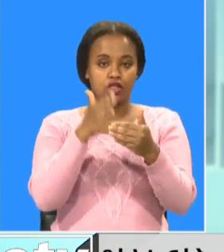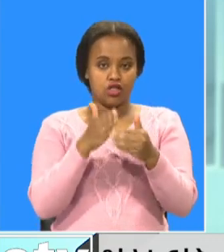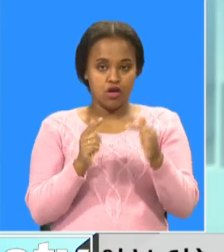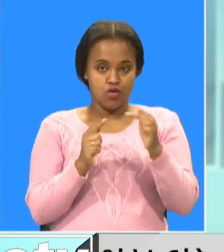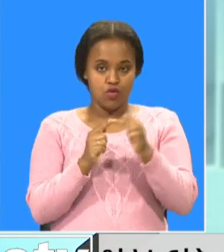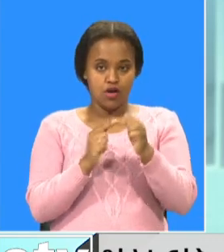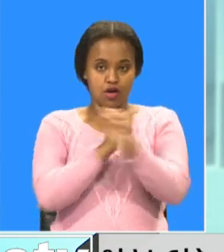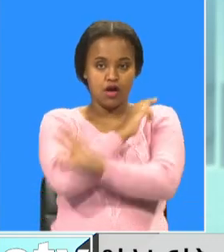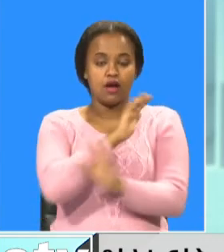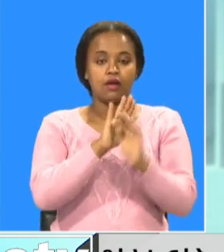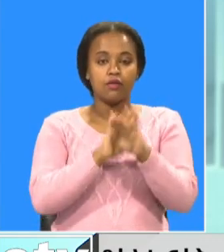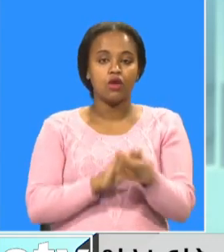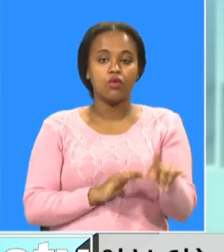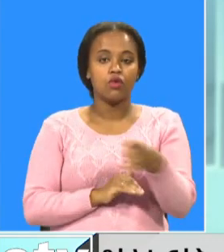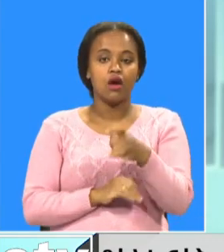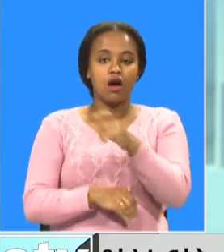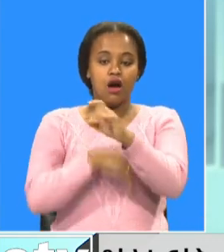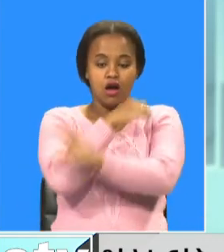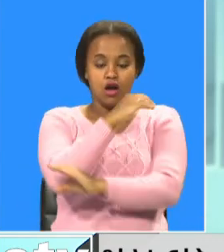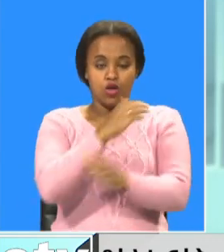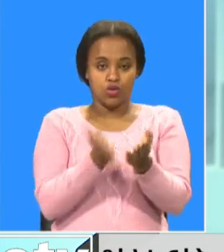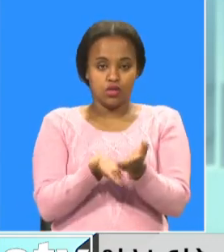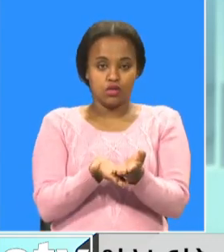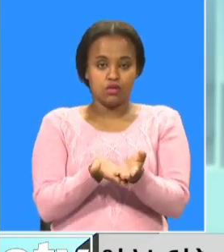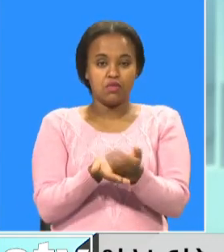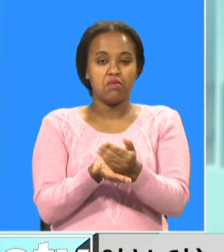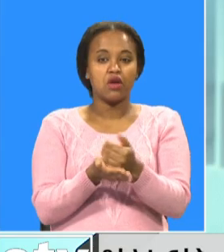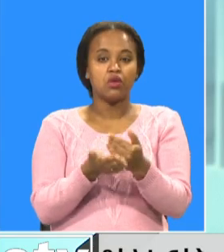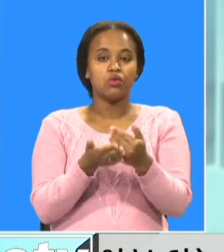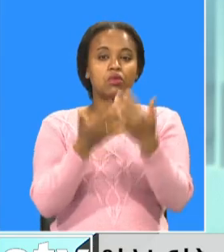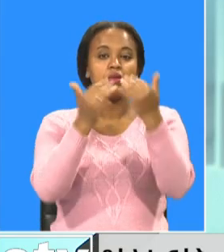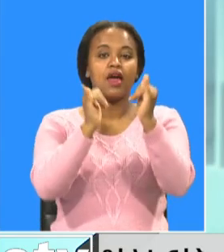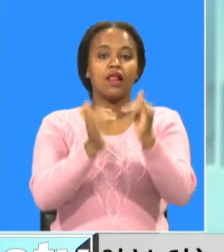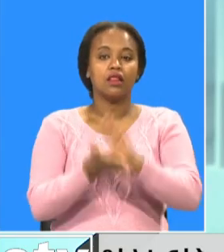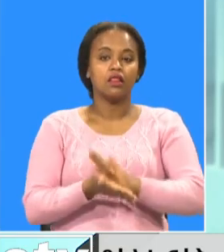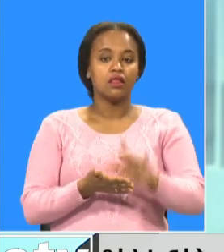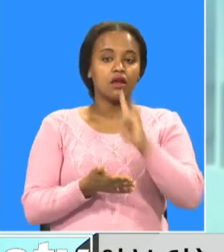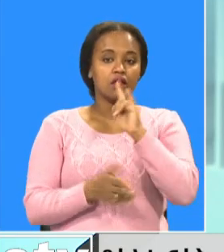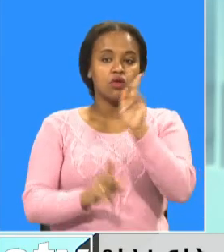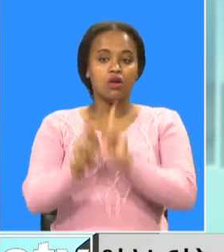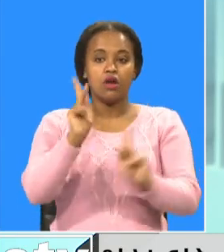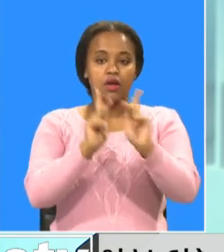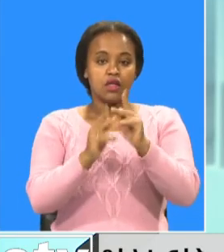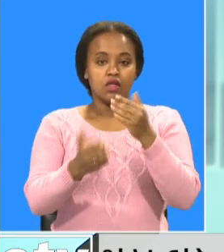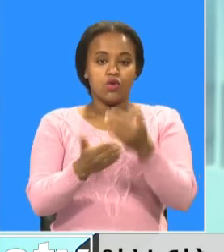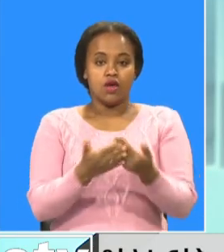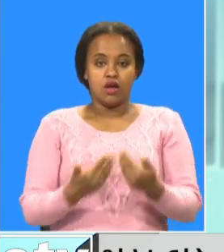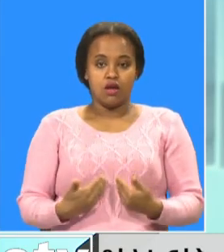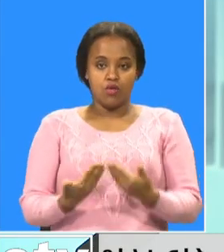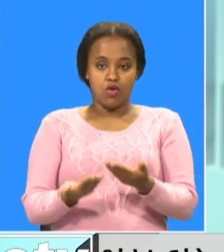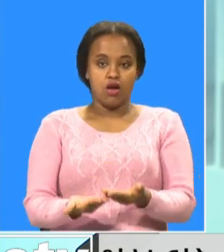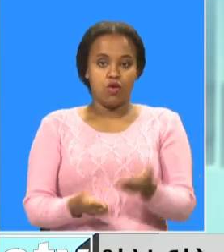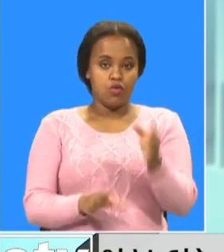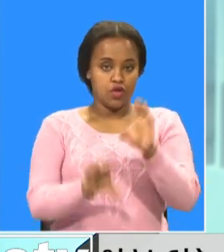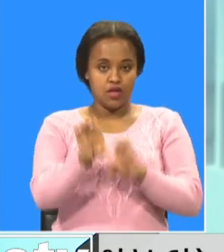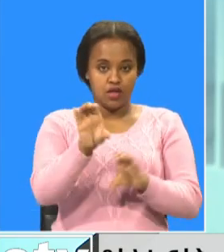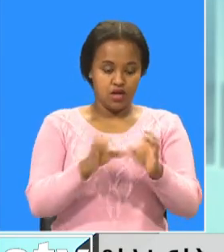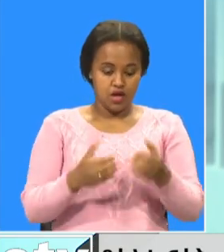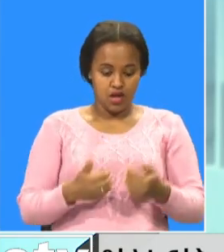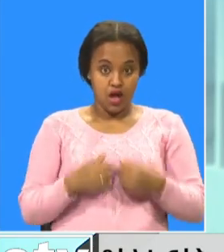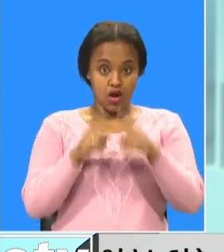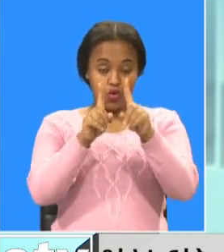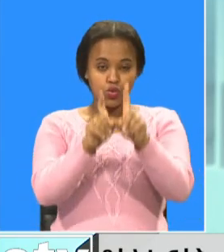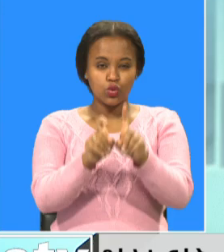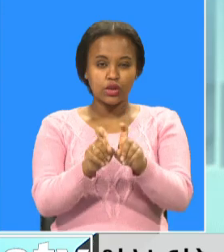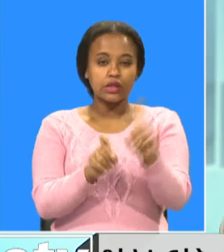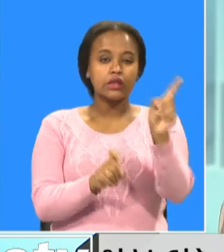ሀገር ውስጥ የሚገቡ የሚሆን እዚህ ውስጥ ሀገር ውስጥ የሚመረቱ በምን ያህል ጥራት ነው ለማህበረሰቡ እየቀርቡ ያሉት፣ እየተደረገ ያለው አጠቃላይ ቁጥጥር